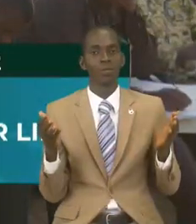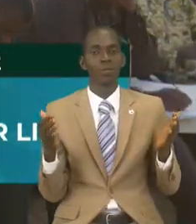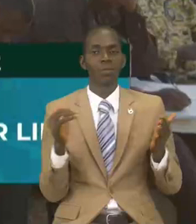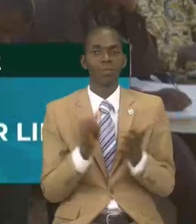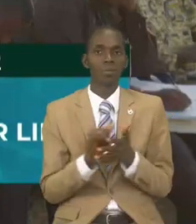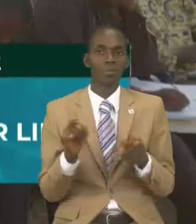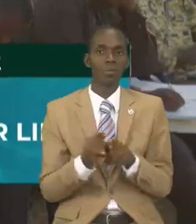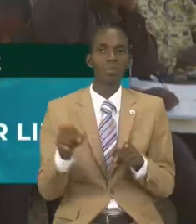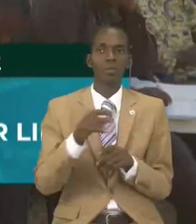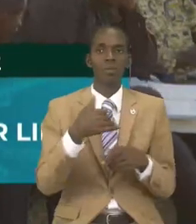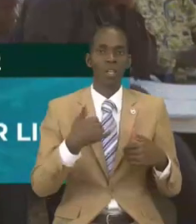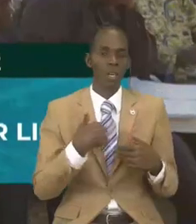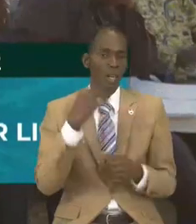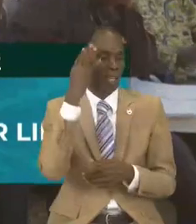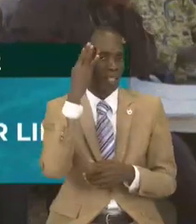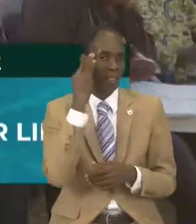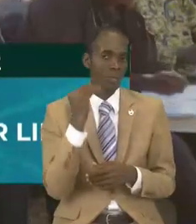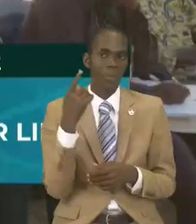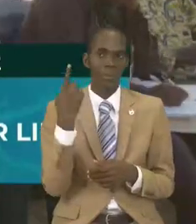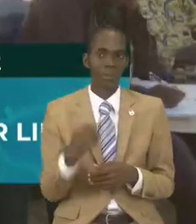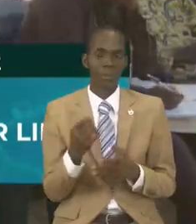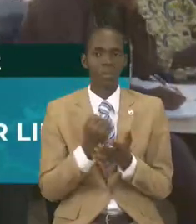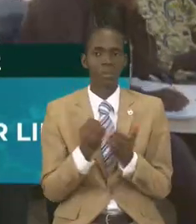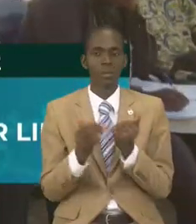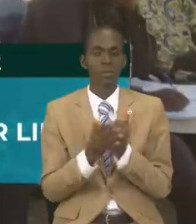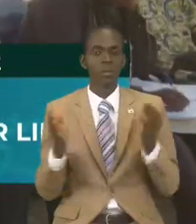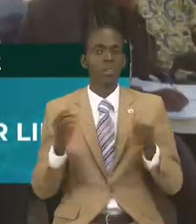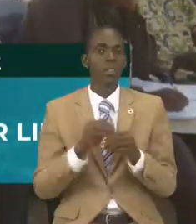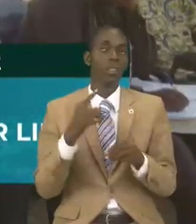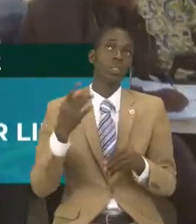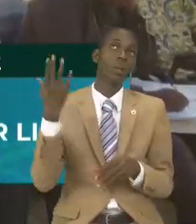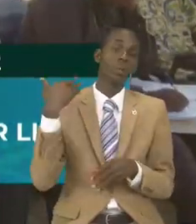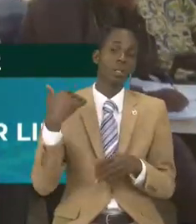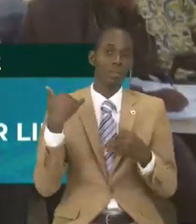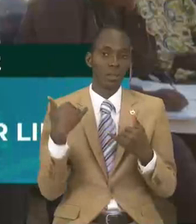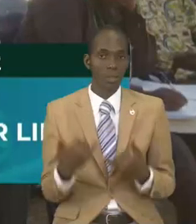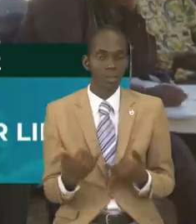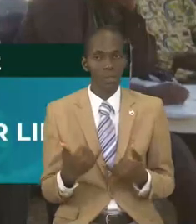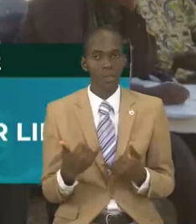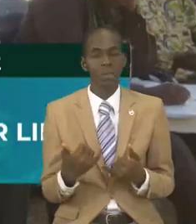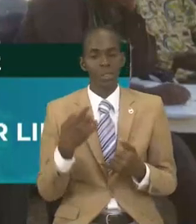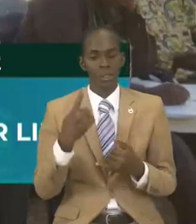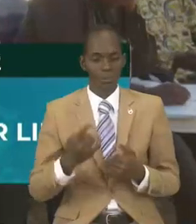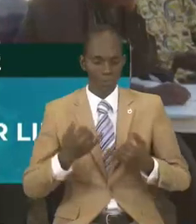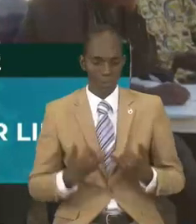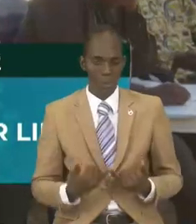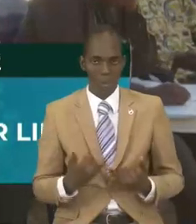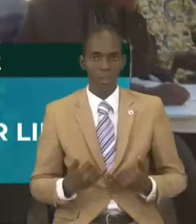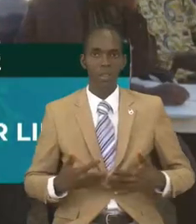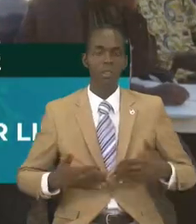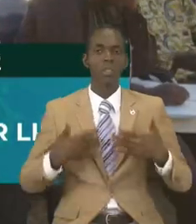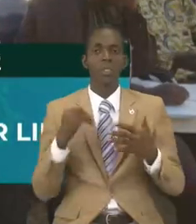Comme tu as expérimenté la crucifixion par le passé, maintenant, la vie